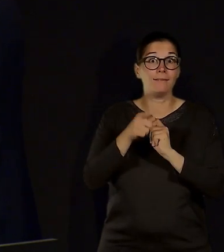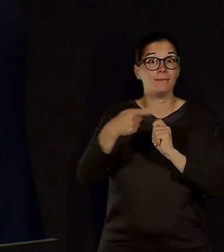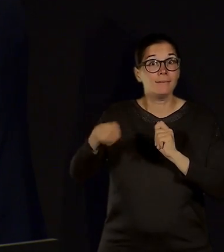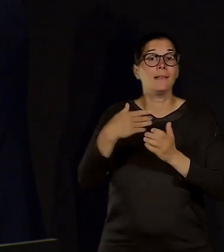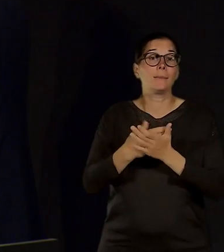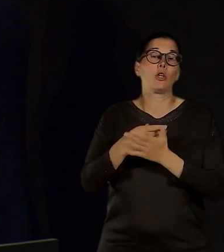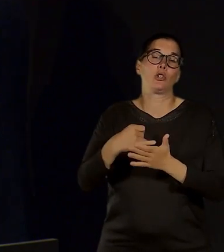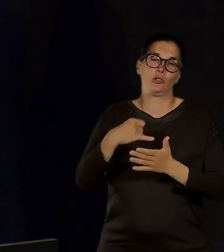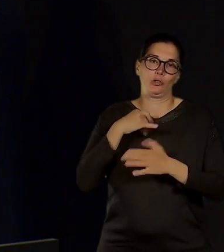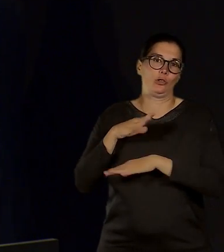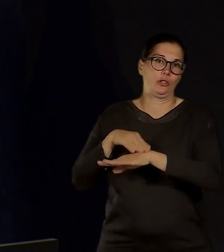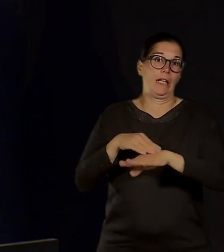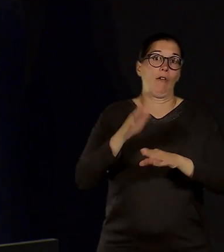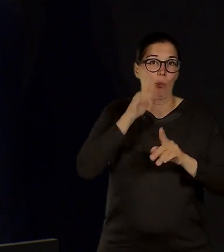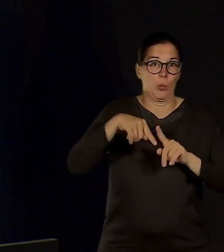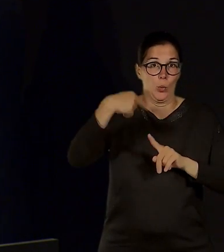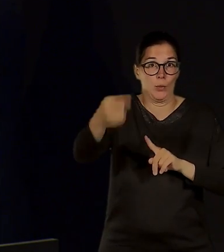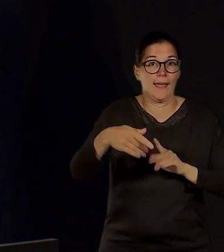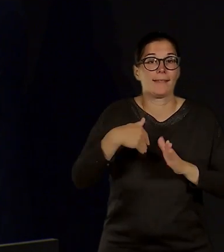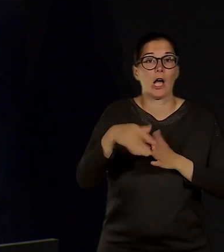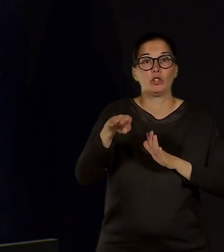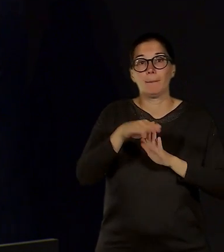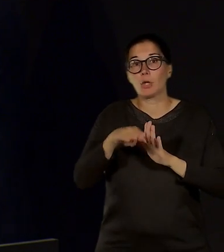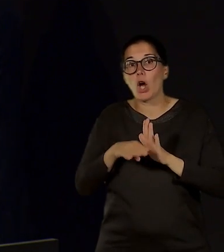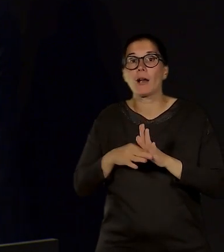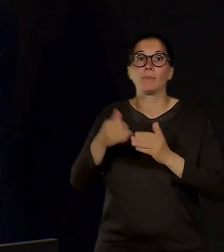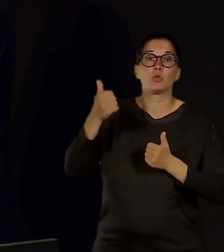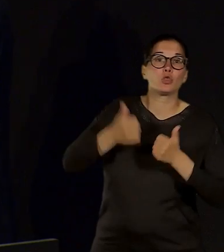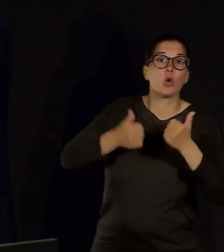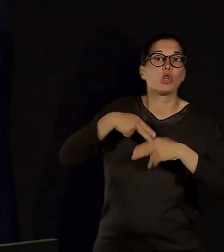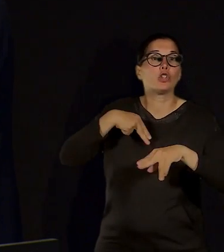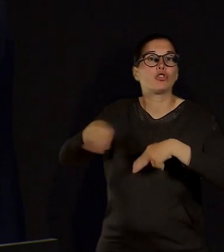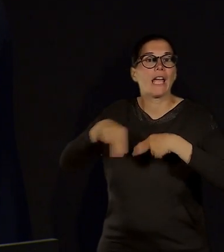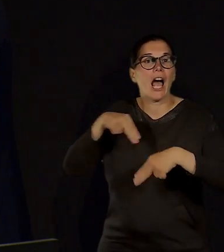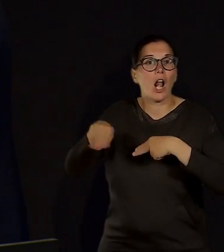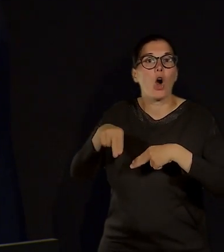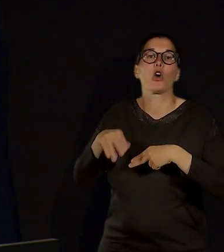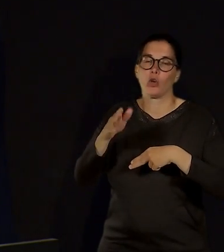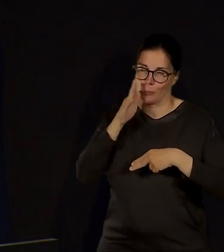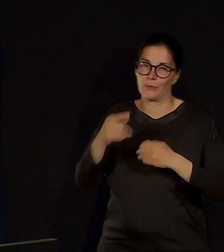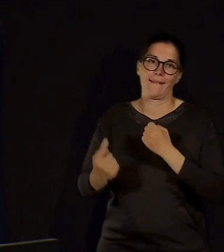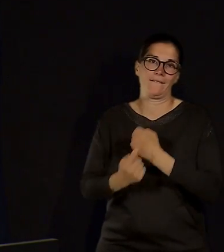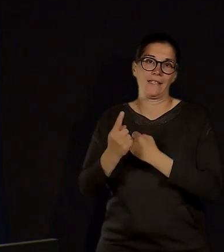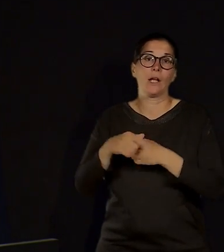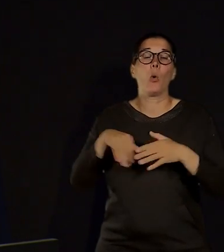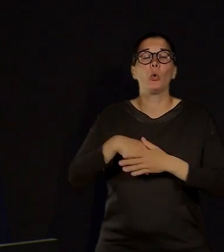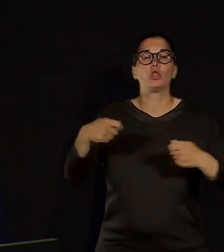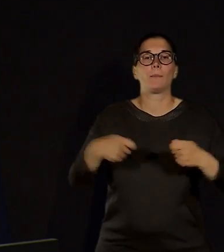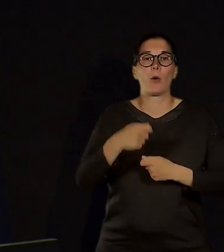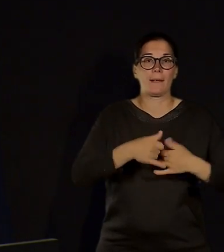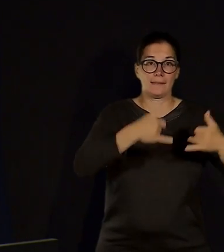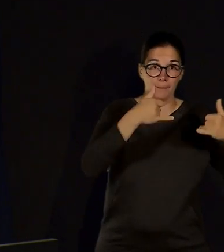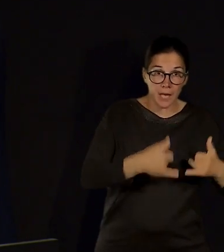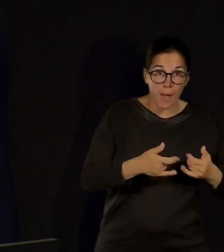jsou výsledky toho soutěžního dialogu, kde se spojilo Praha, dopravní podnik a Správa